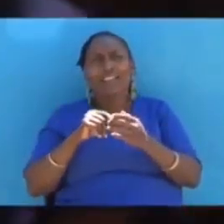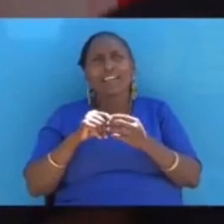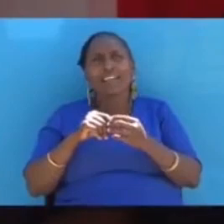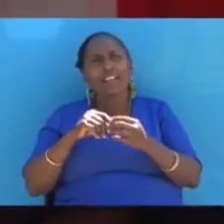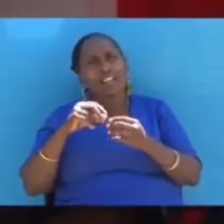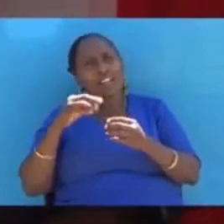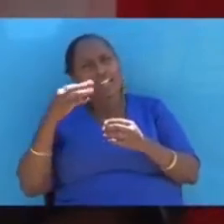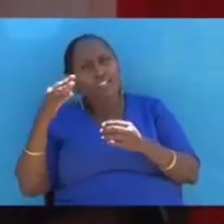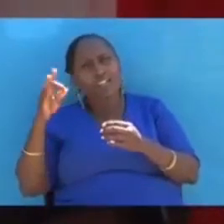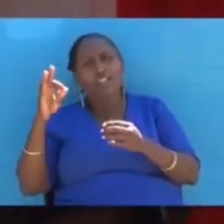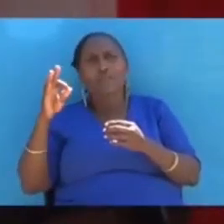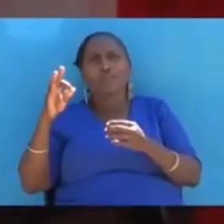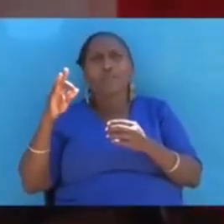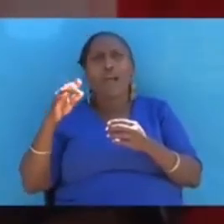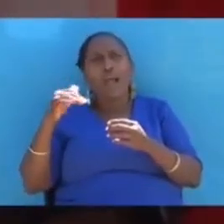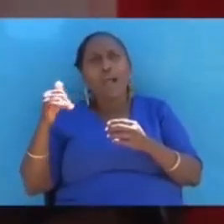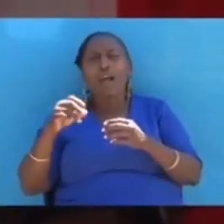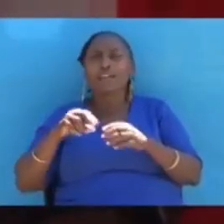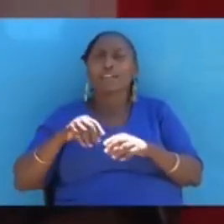wakipeleka watoto yao Iala,